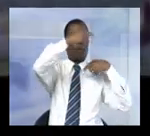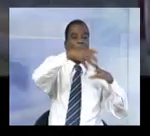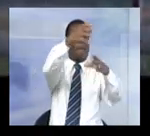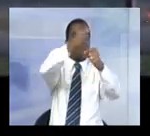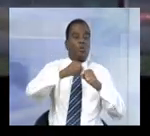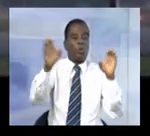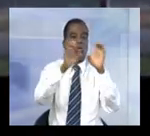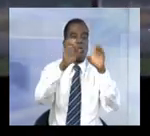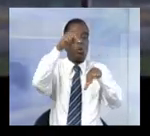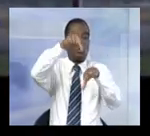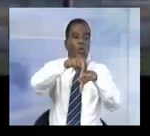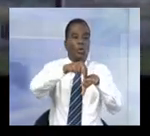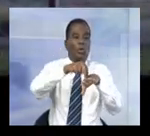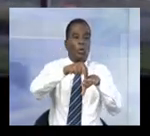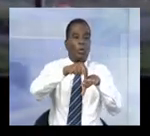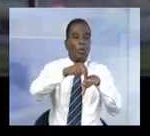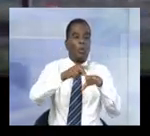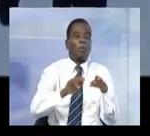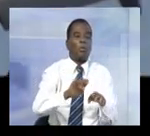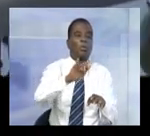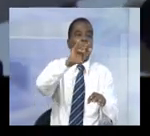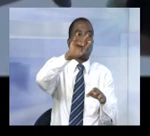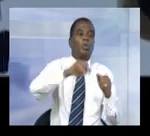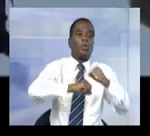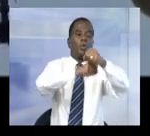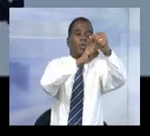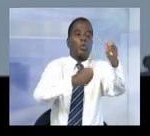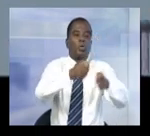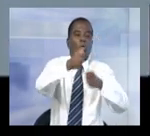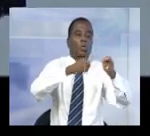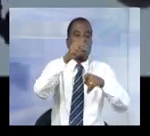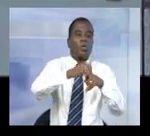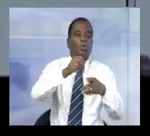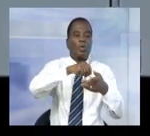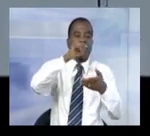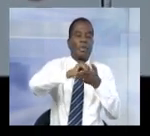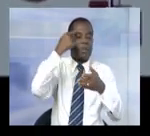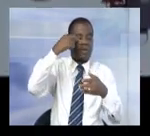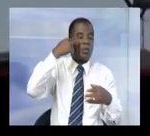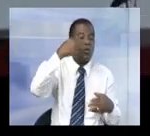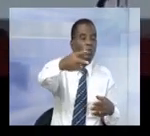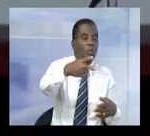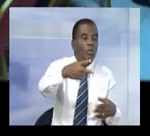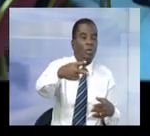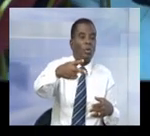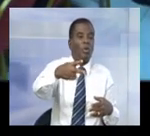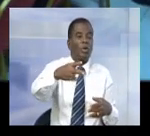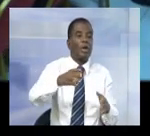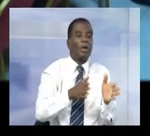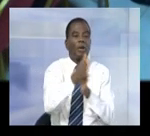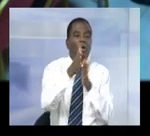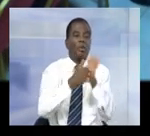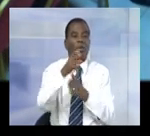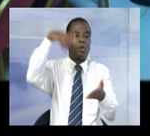de la certification TSA, Transport Sécurité Administration, s'inscrit dans cette vision. D'où l'intérêt de